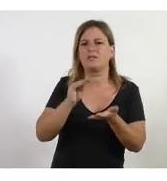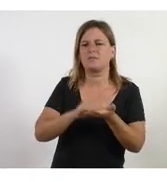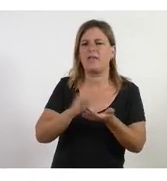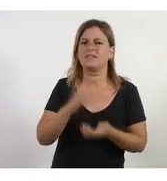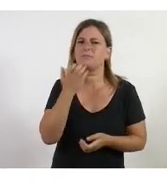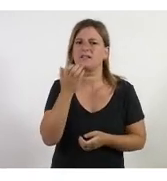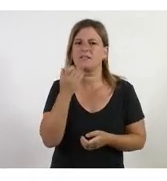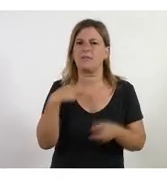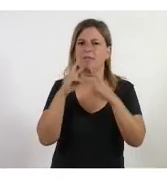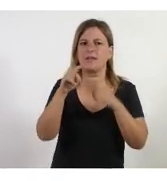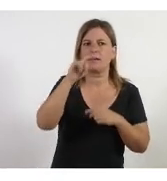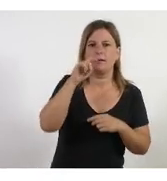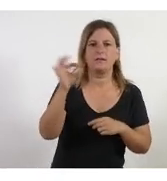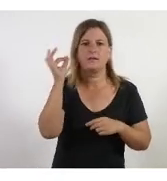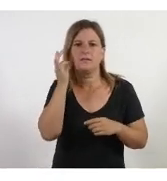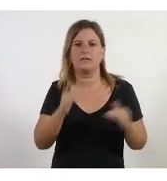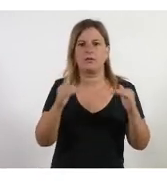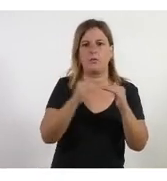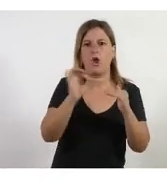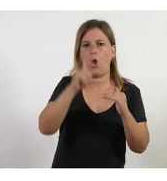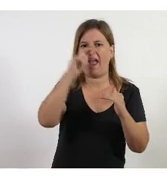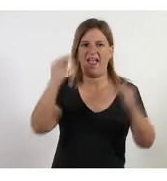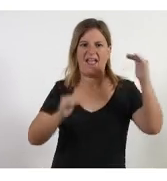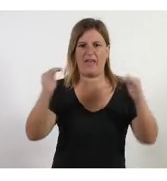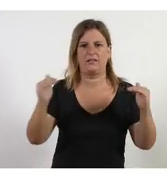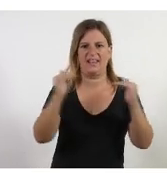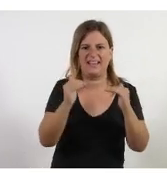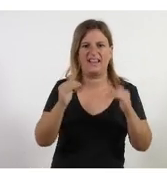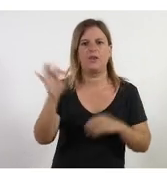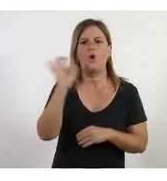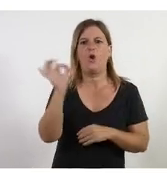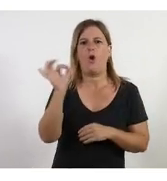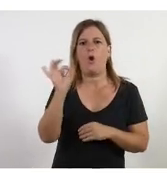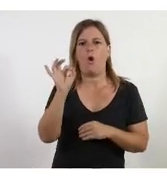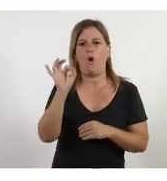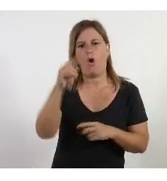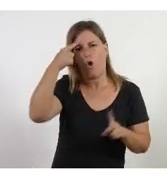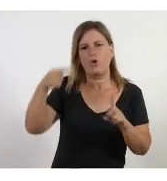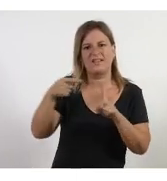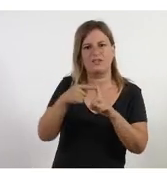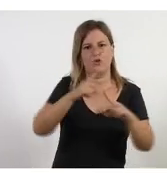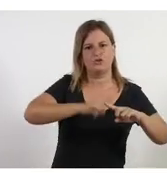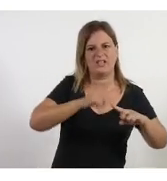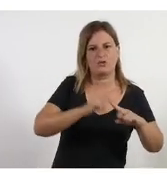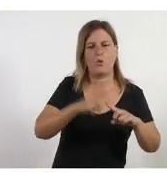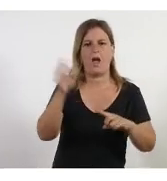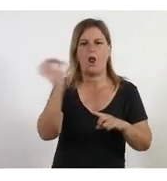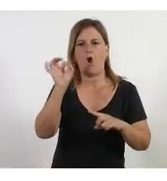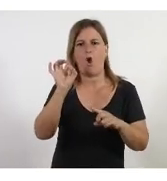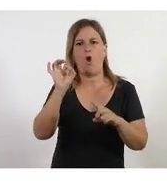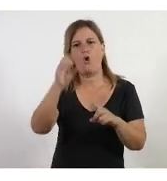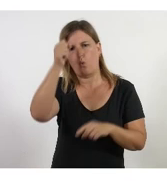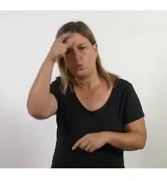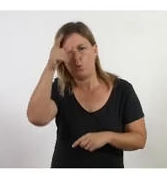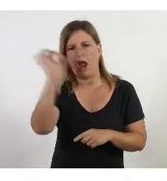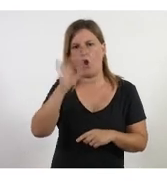és la de gènere, generacional, orientació sexual, cultural o de capacitats. No? Però crec que la diversitat